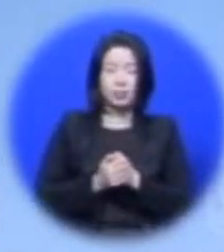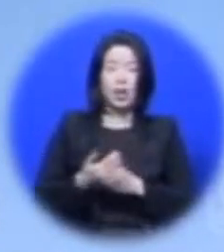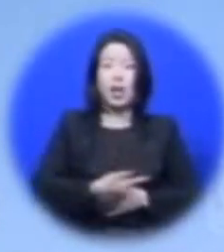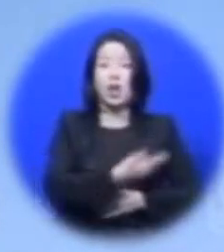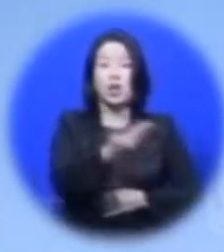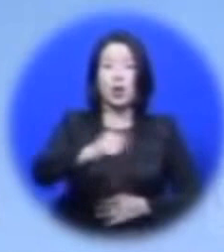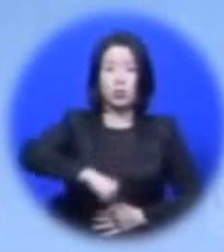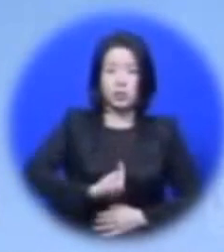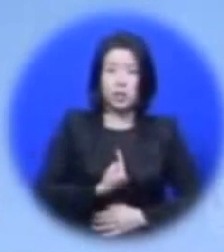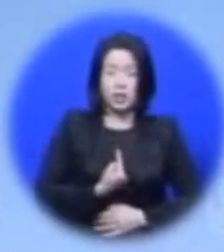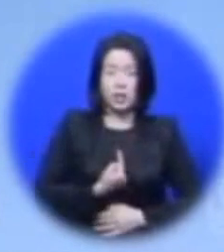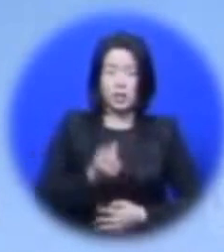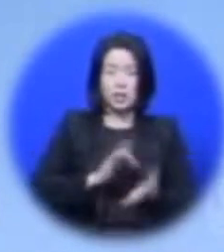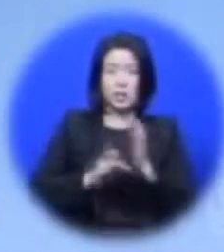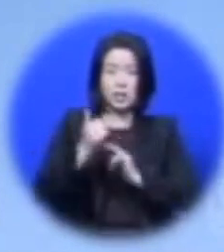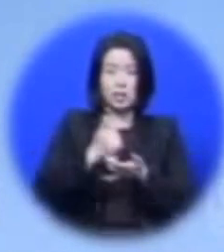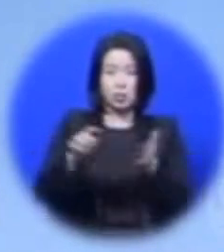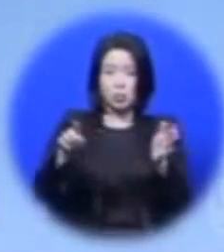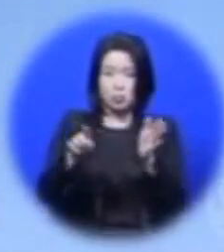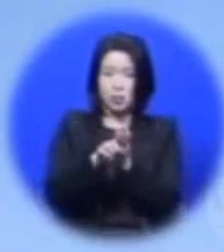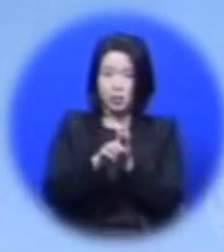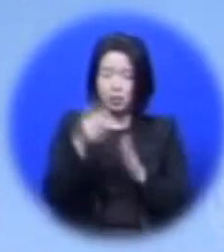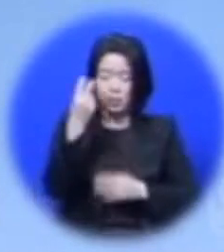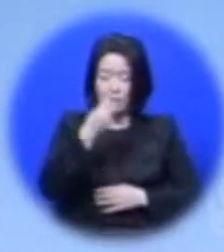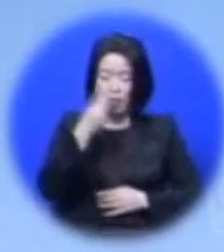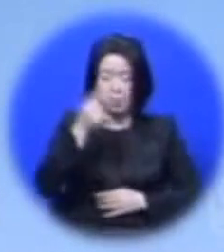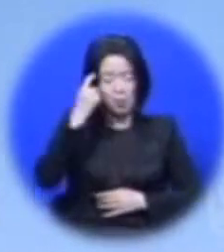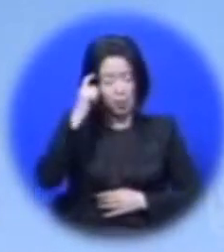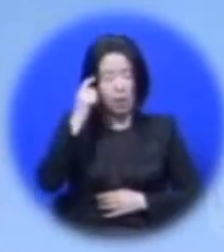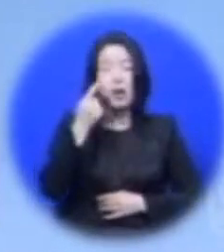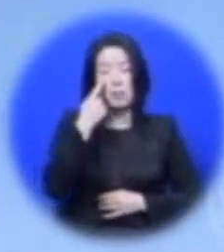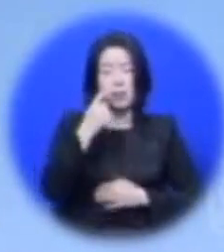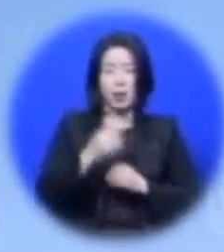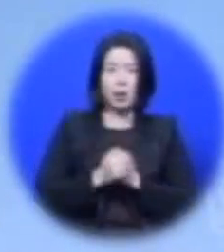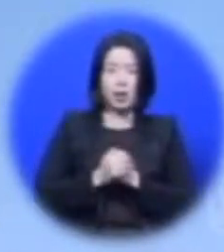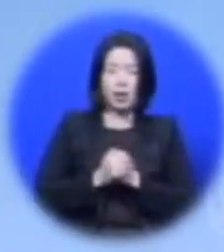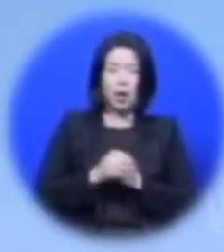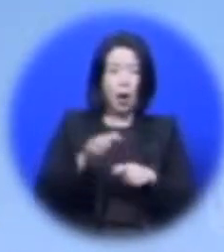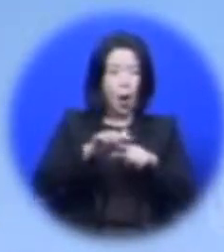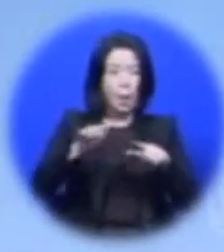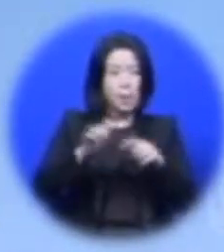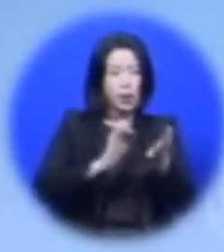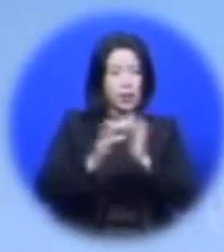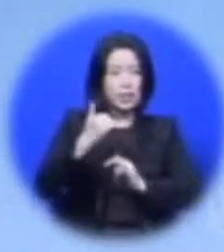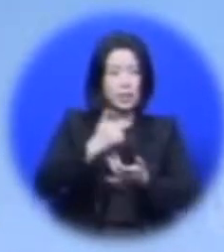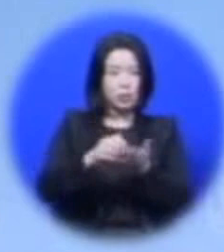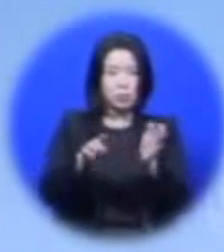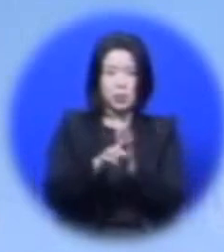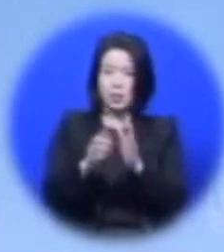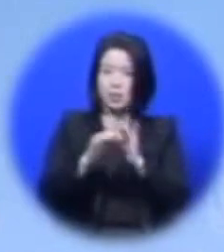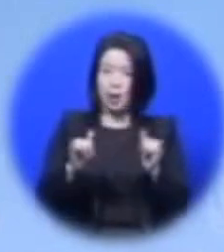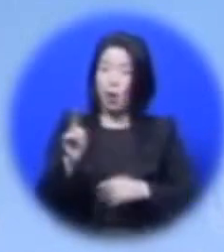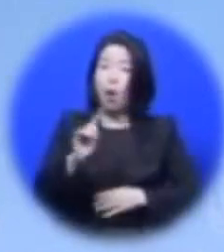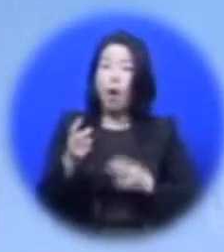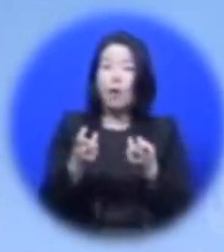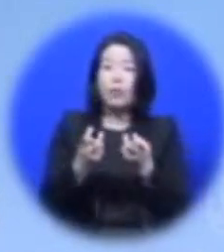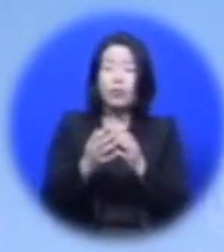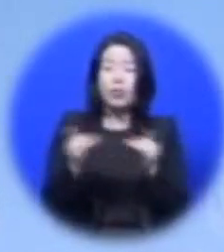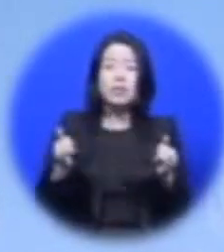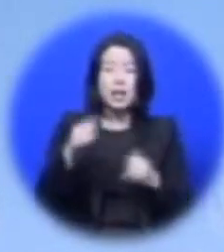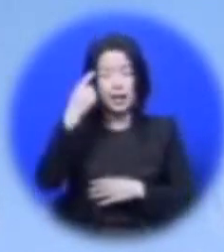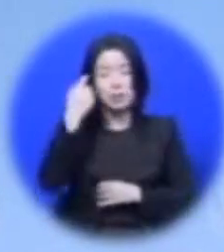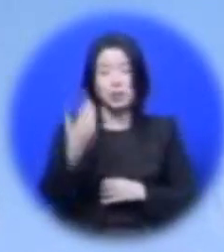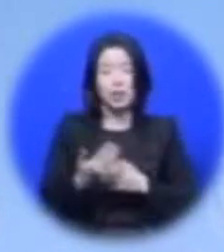여러분 자신이 예수님을 믿는 것을 한번 점검해 보세요. 흔히 예수 믿는 사람은 어떤 사람인가?